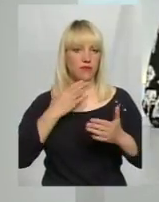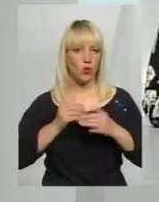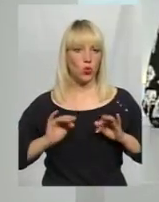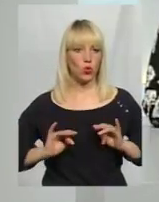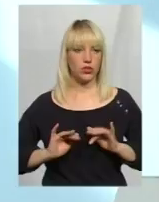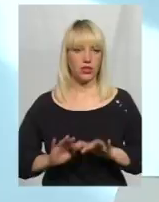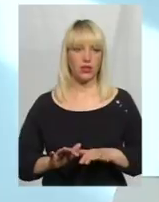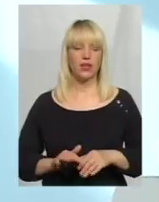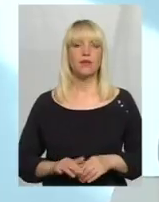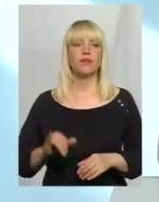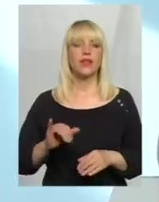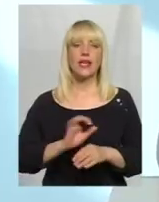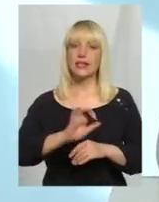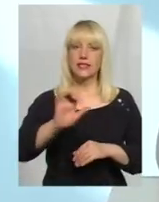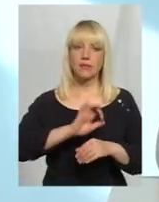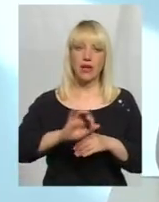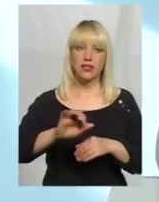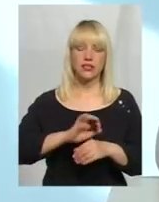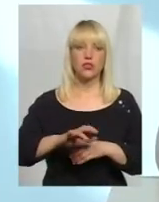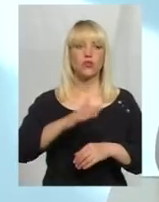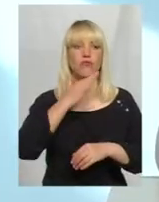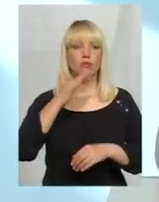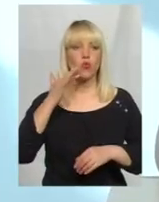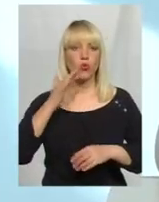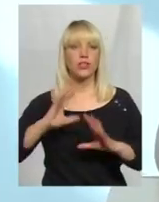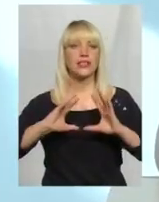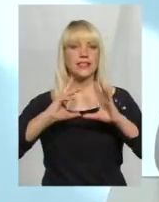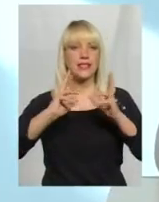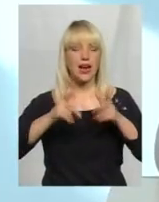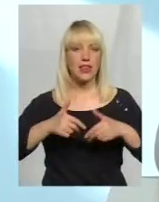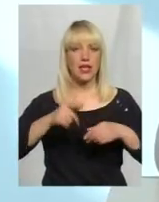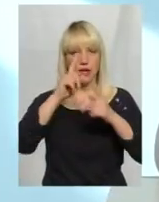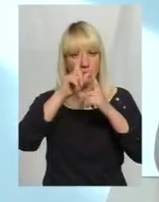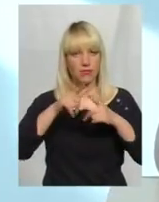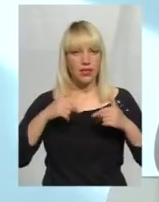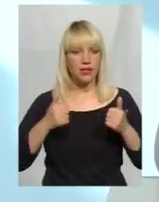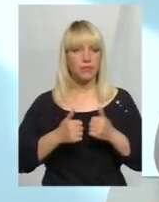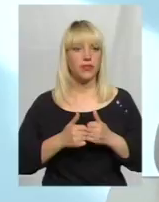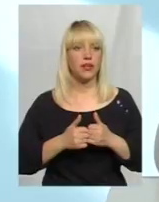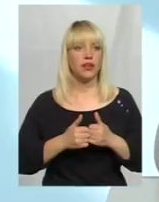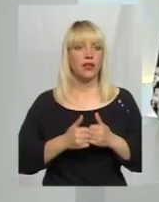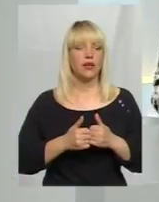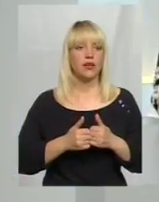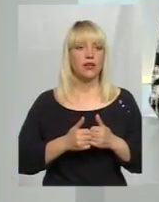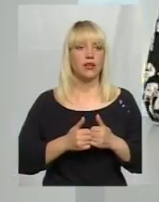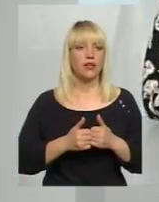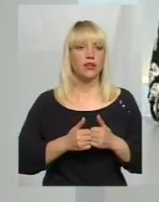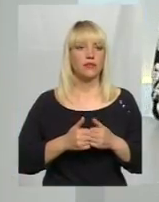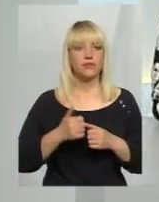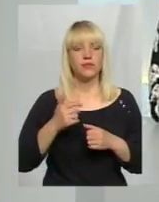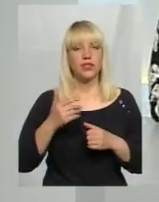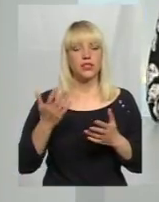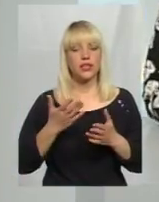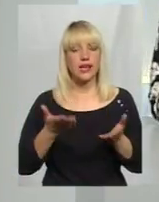и экспортируют уже во многие страны мира. А от яке співвідношення ціни і якості от виробленого